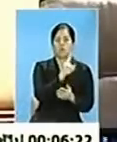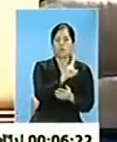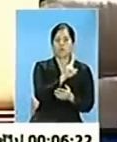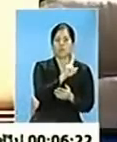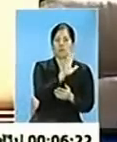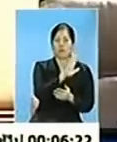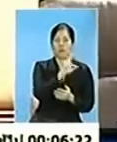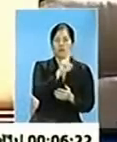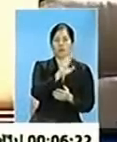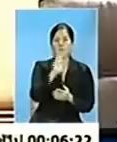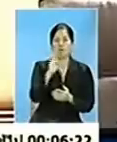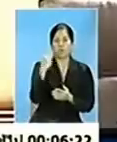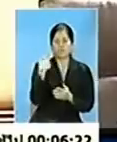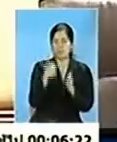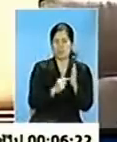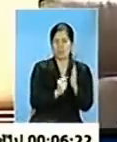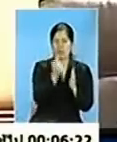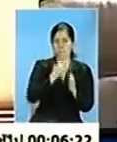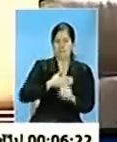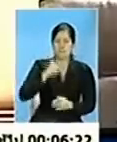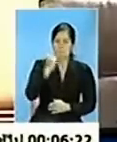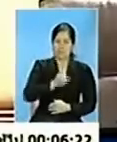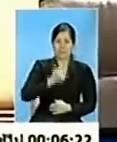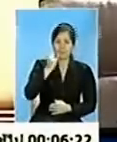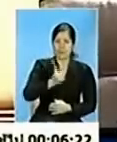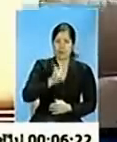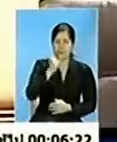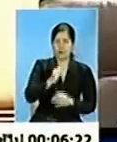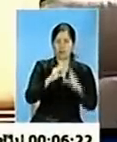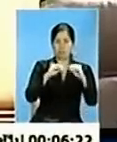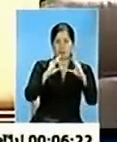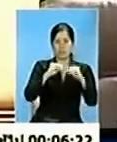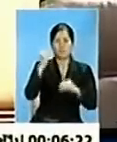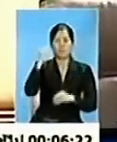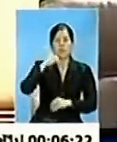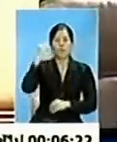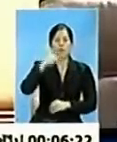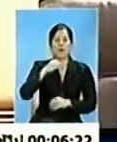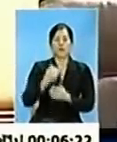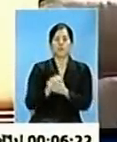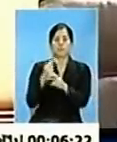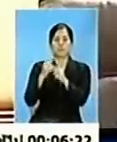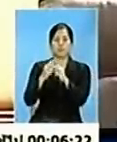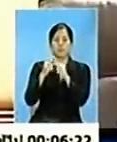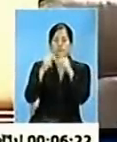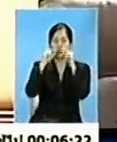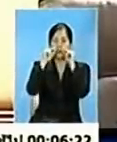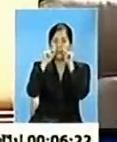อบที่คุณชูวิทย์เอาวิดีโอมาเปิดเนี่ย